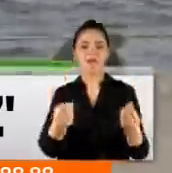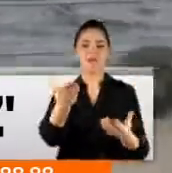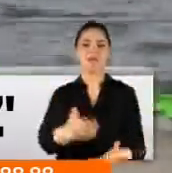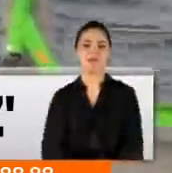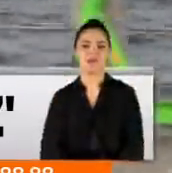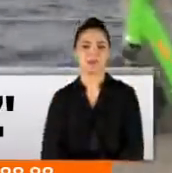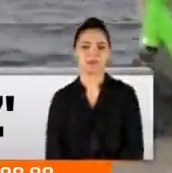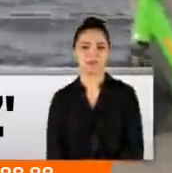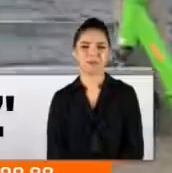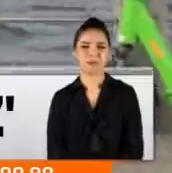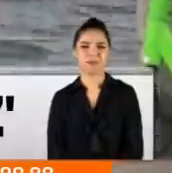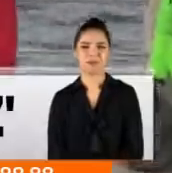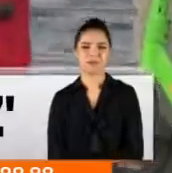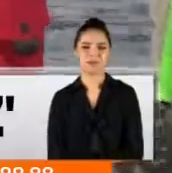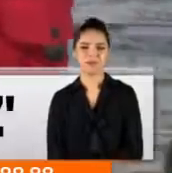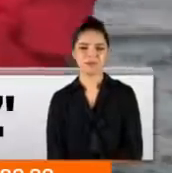ya.